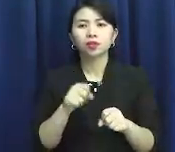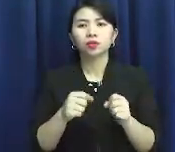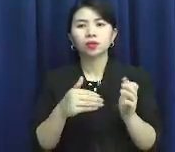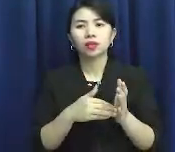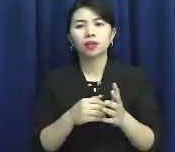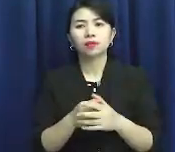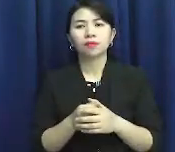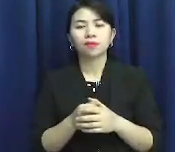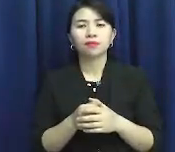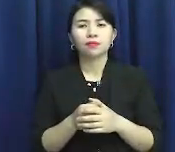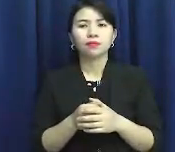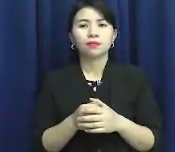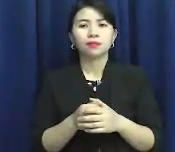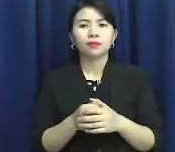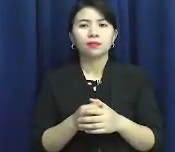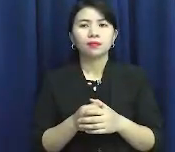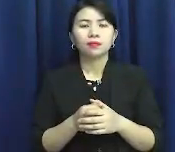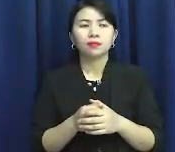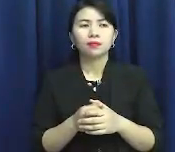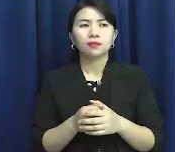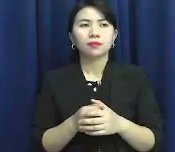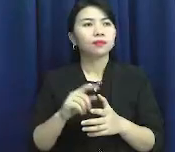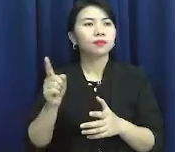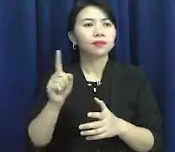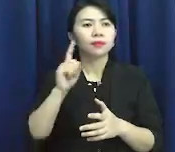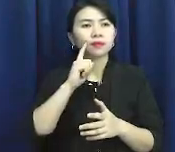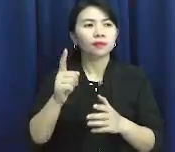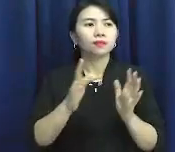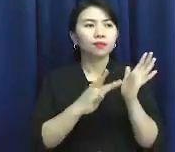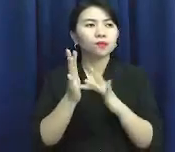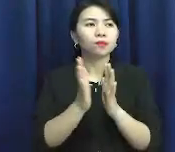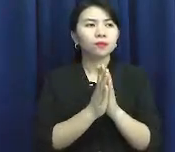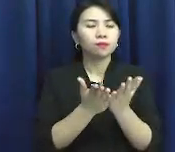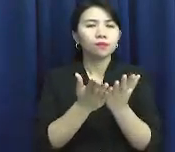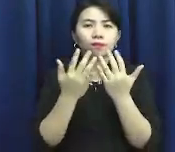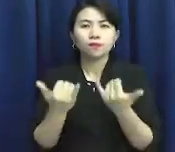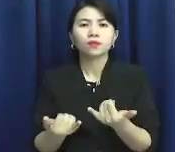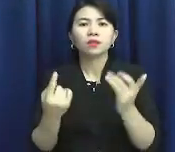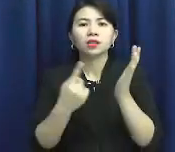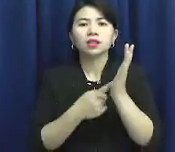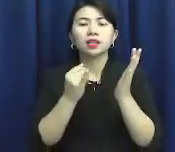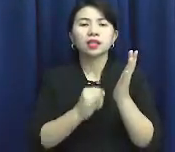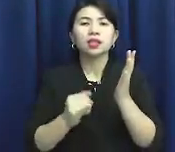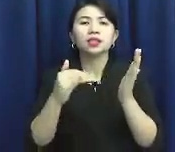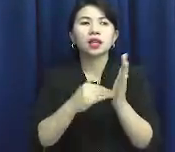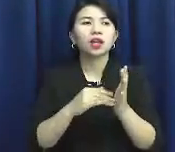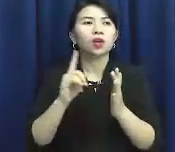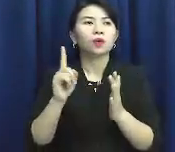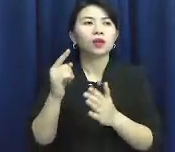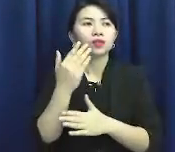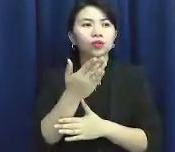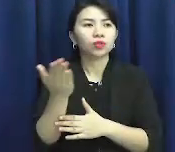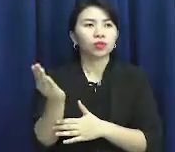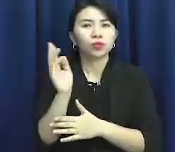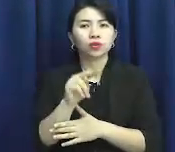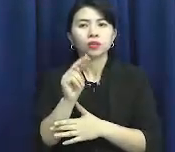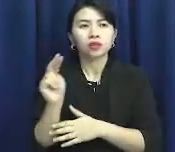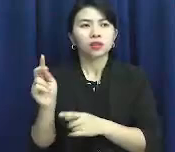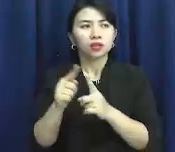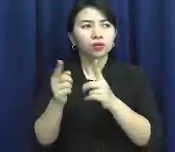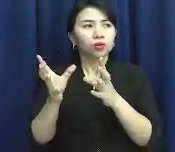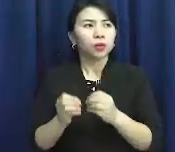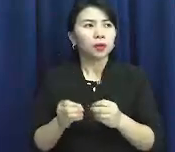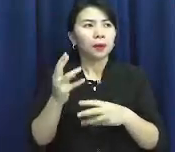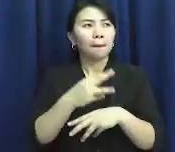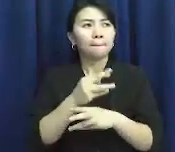people, maliwanag yung sinasabi ng Biblia dito. Ito ang pangunahin ninyo na dapat gawin. Make sure that on this Christmas